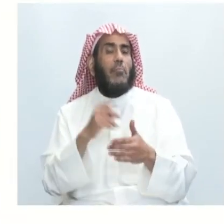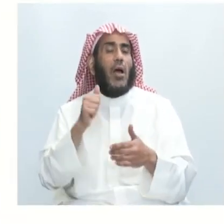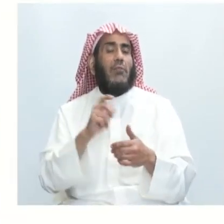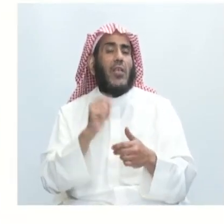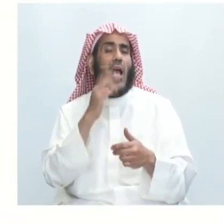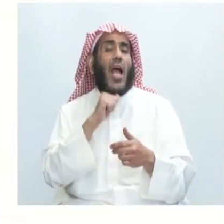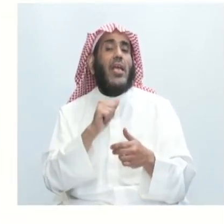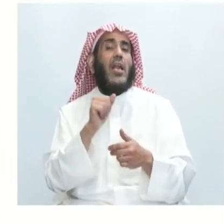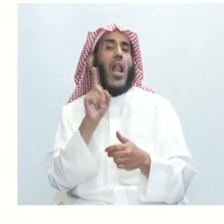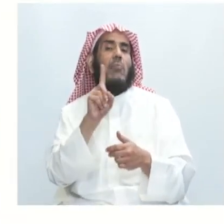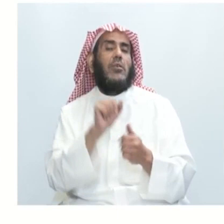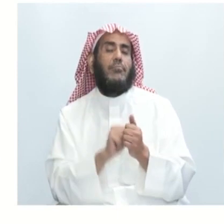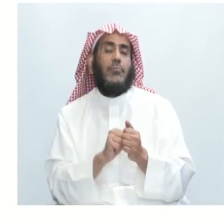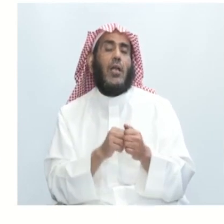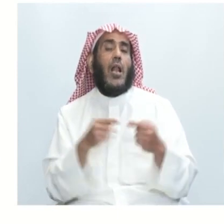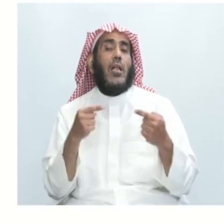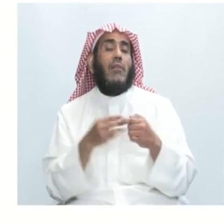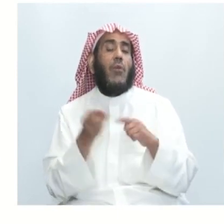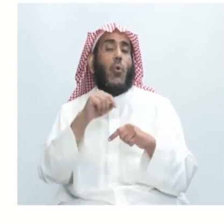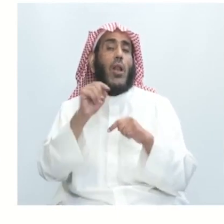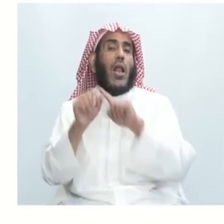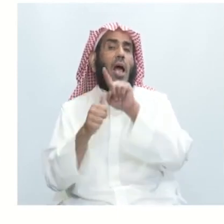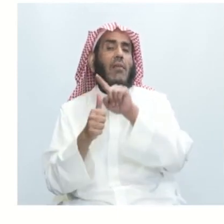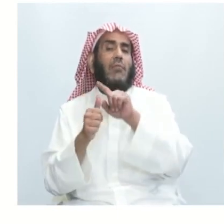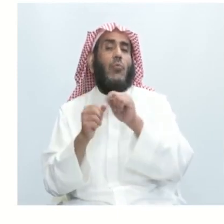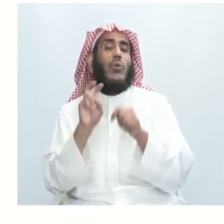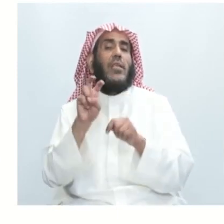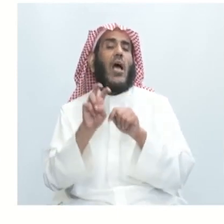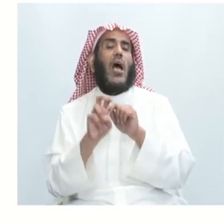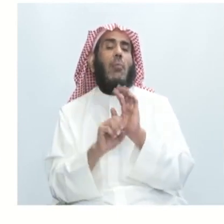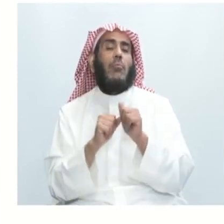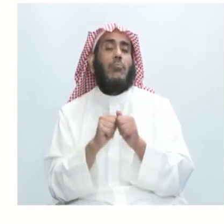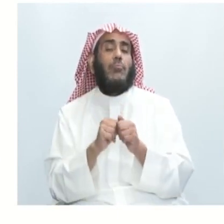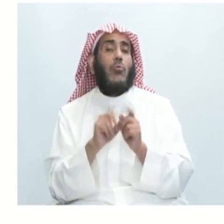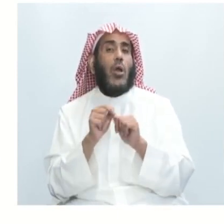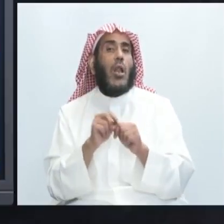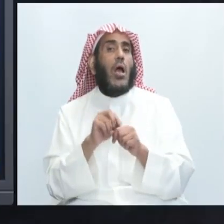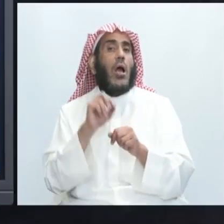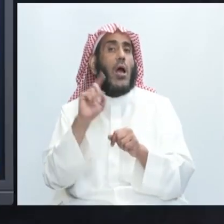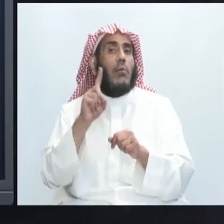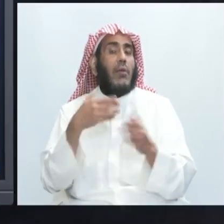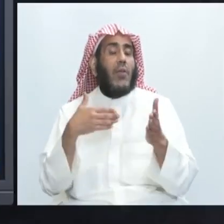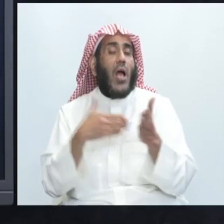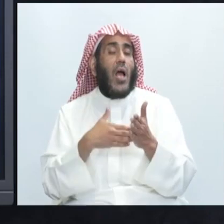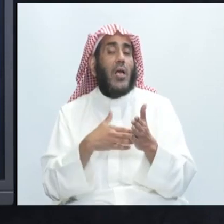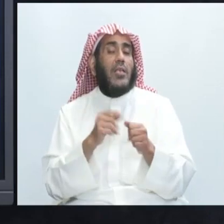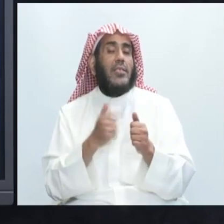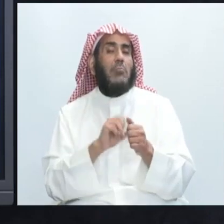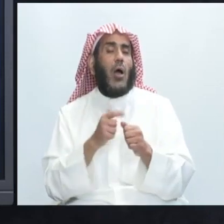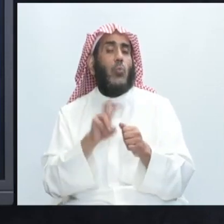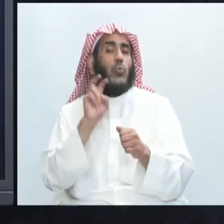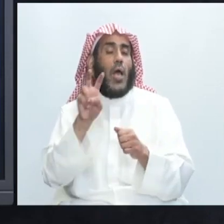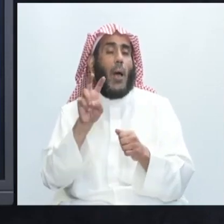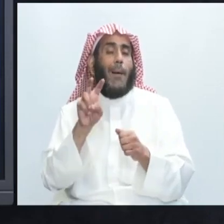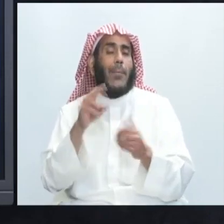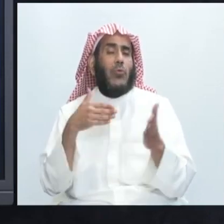صحيح غير الهمزه التي فوق الالف والتاء المربوطه اذا كان هناك همزه في اخر الاسم او كانت